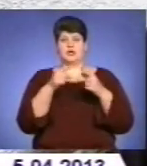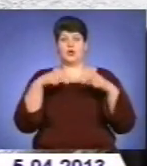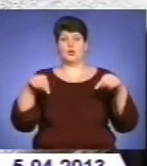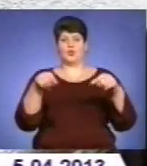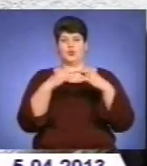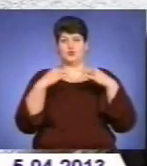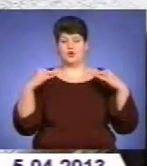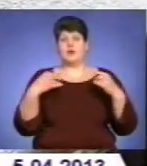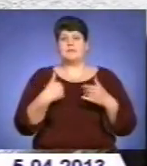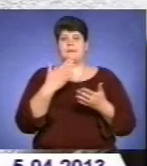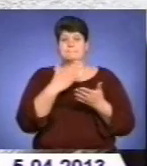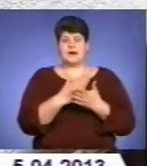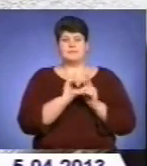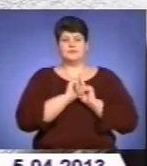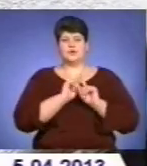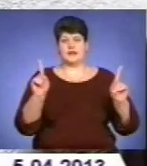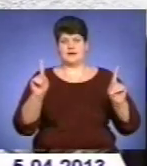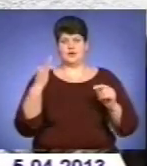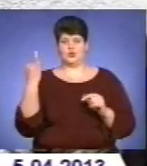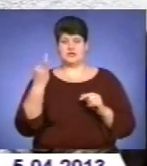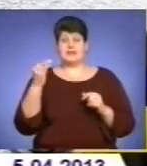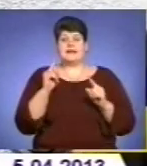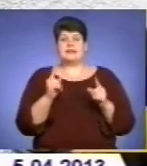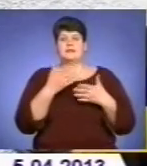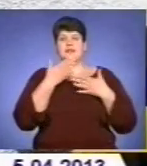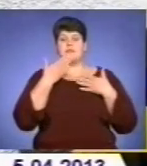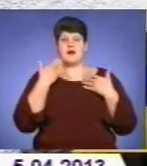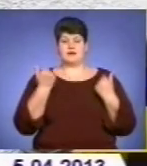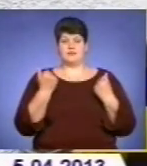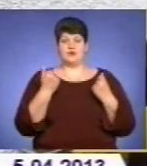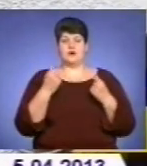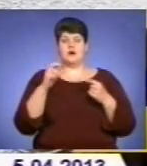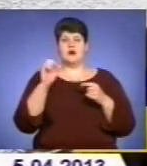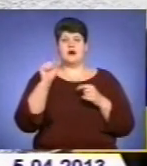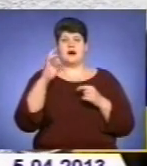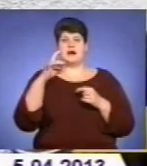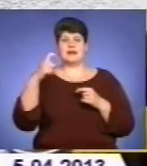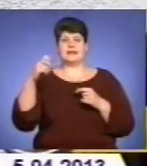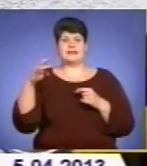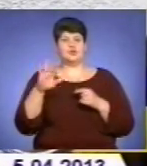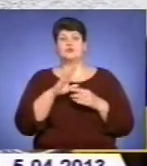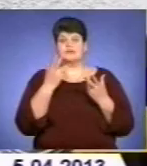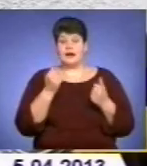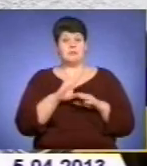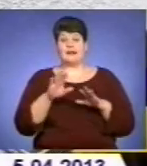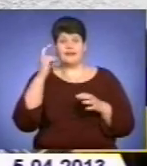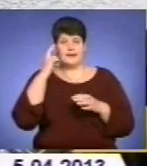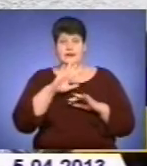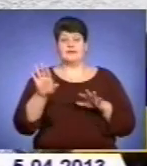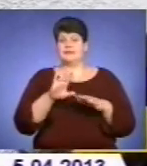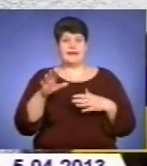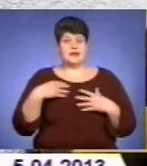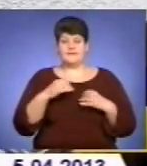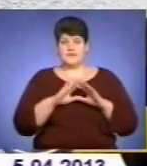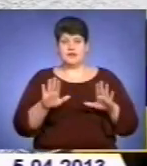маємо унікальну історію, тільки ми не маємо вже архітектуру. Так, ми не Київ, ми не Львів, але в той же час